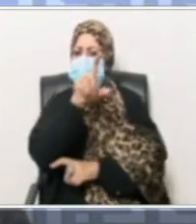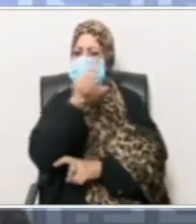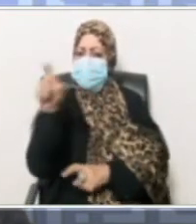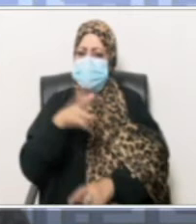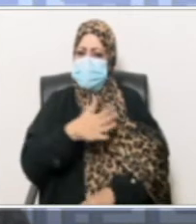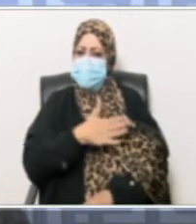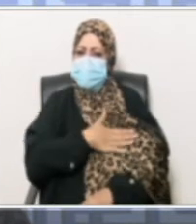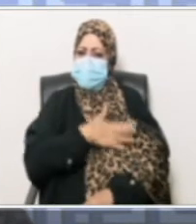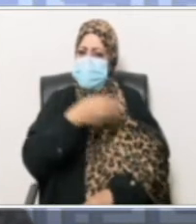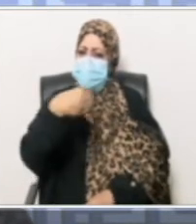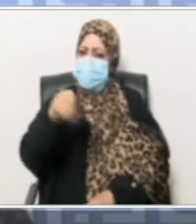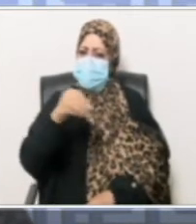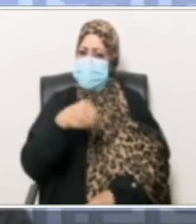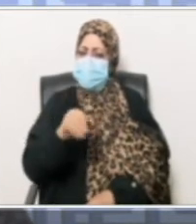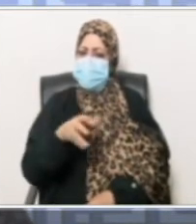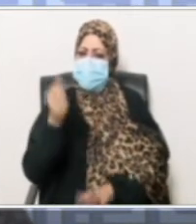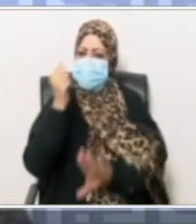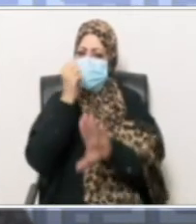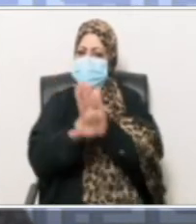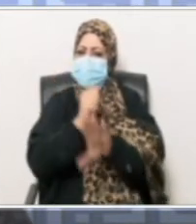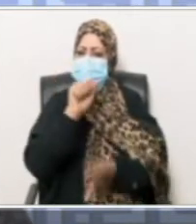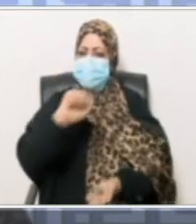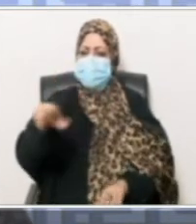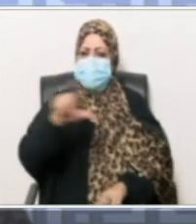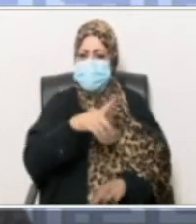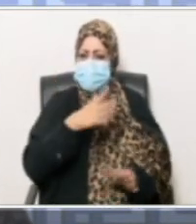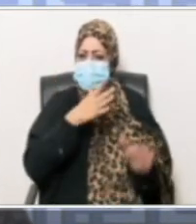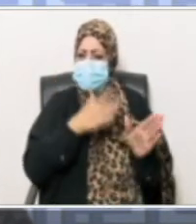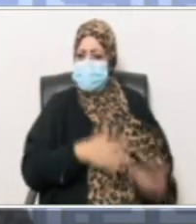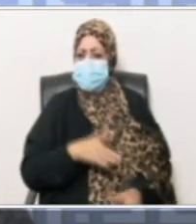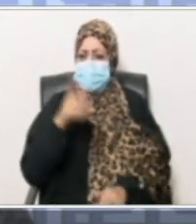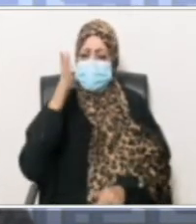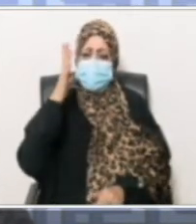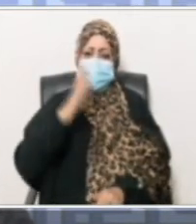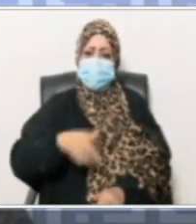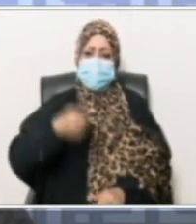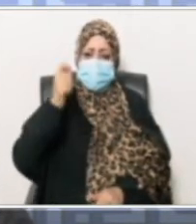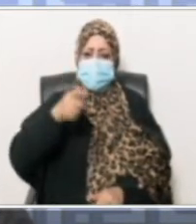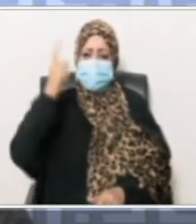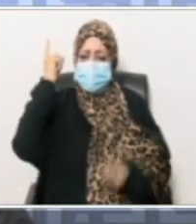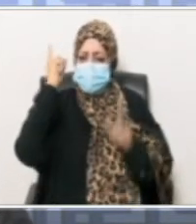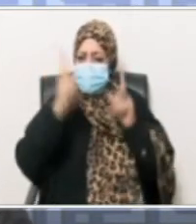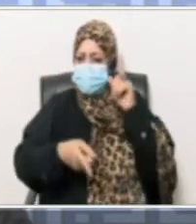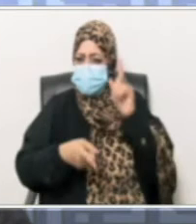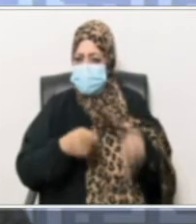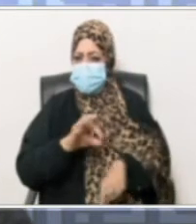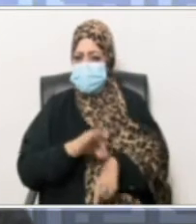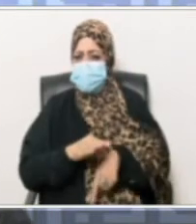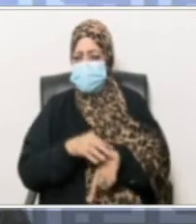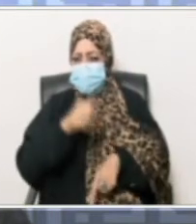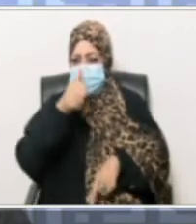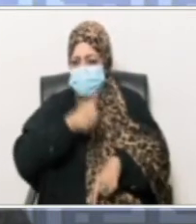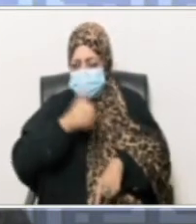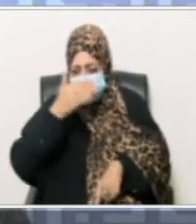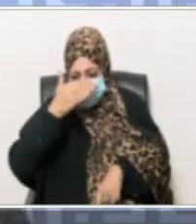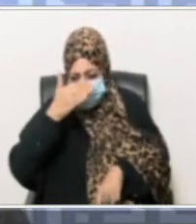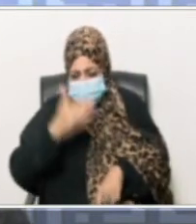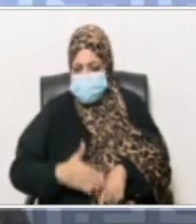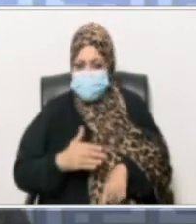الله عليه وسلم يأمر الناس أن يطيعوا ولي أمر هكذا